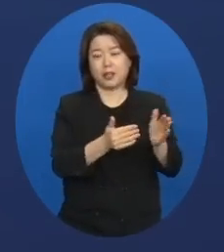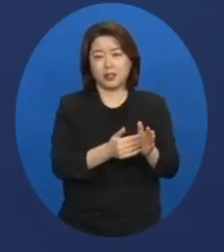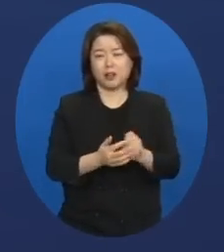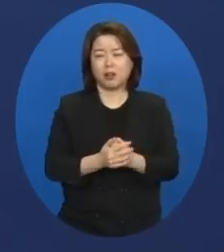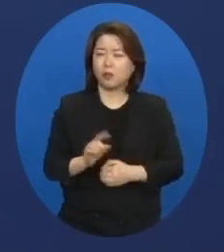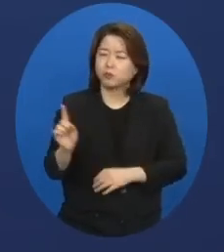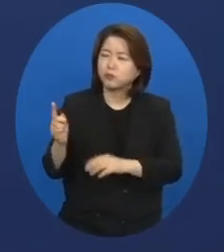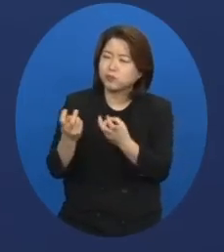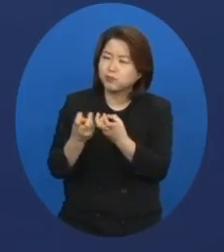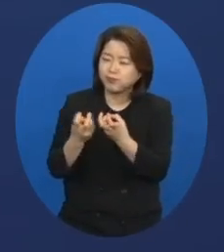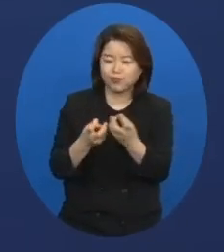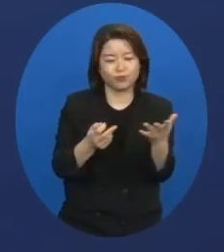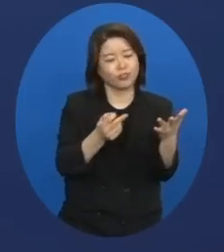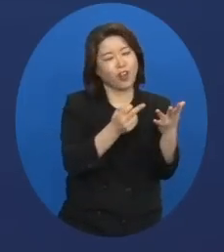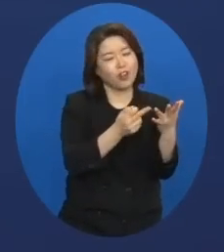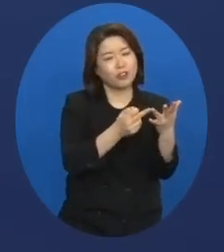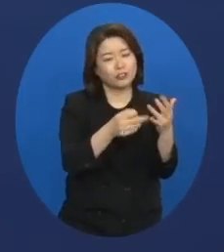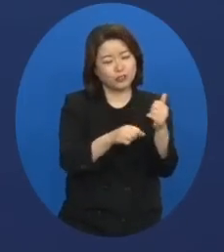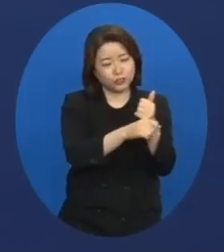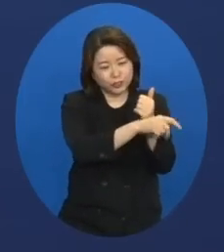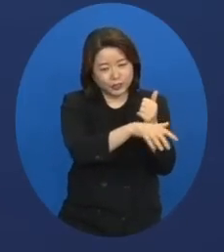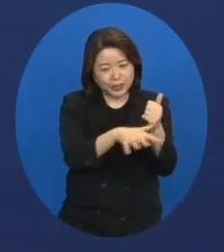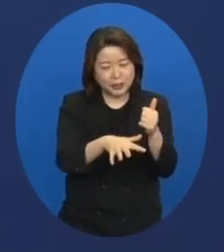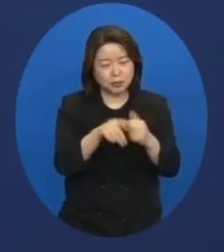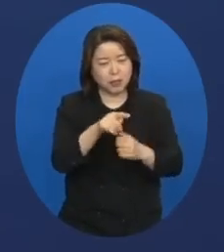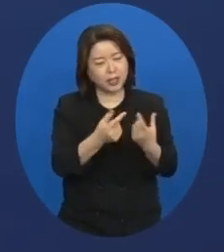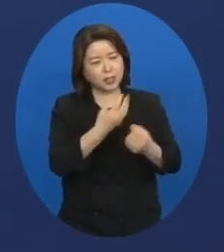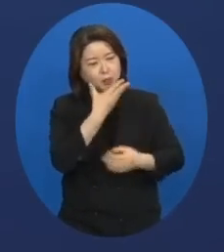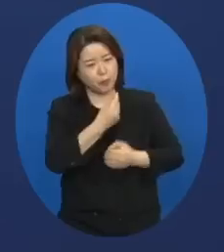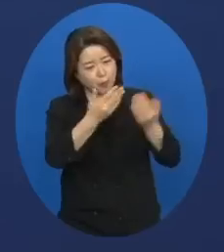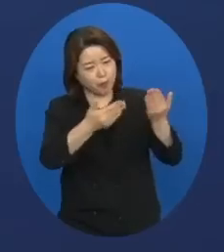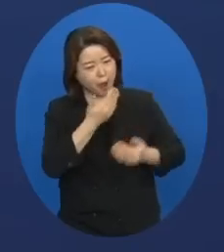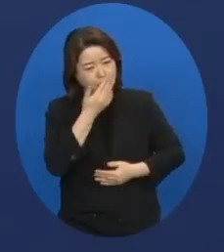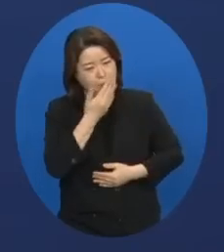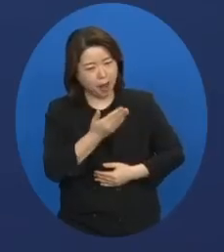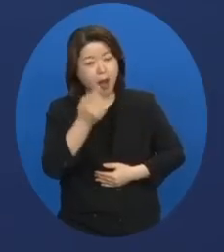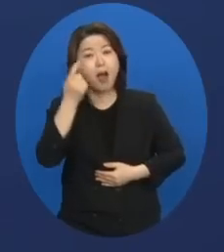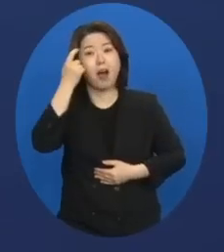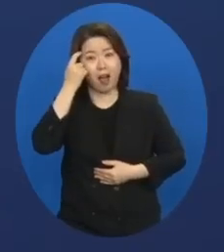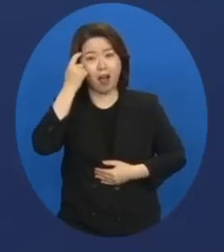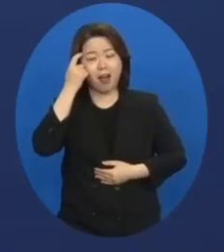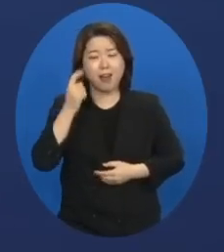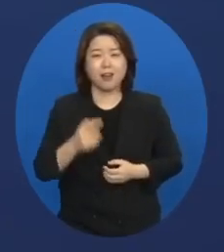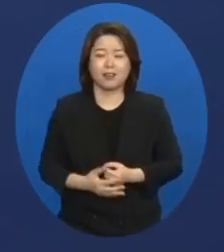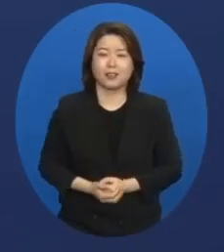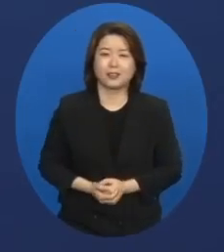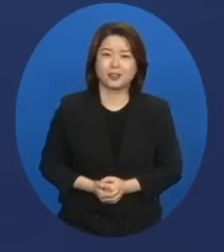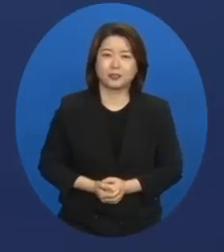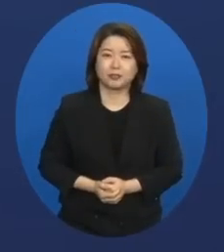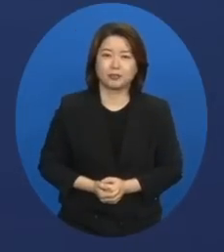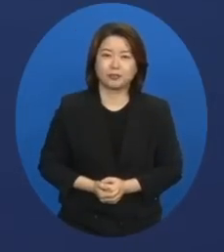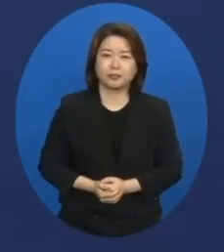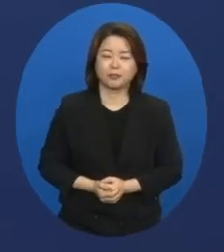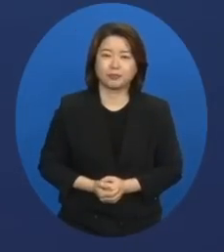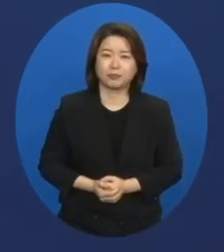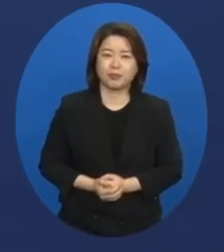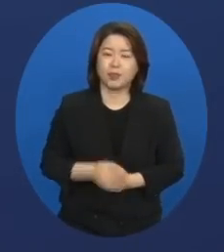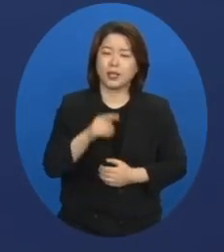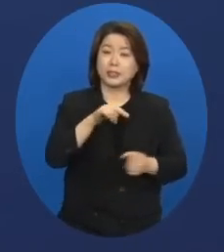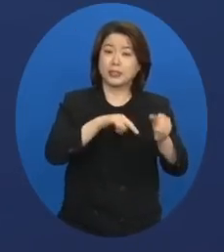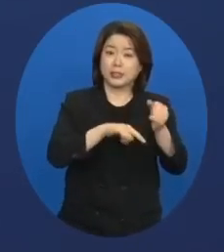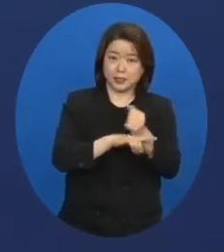어떻게 유다지파가 이런 복을 받았을까, 그런 생각이 들 정도이죠. 그